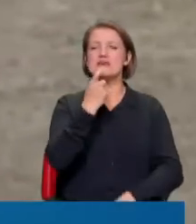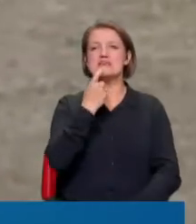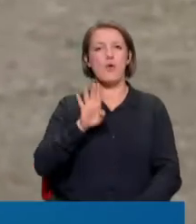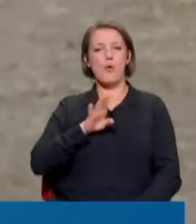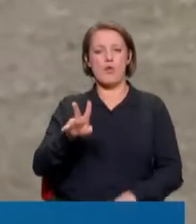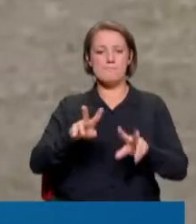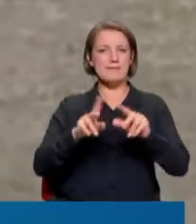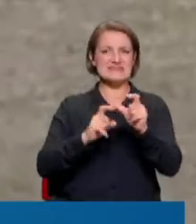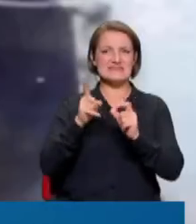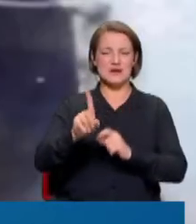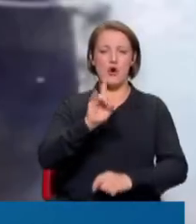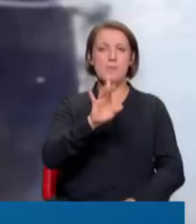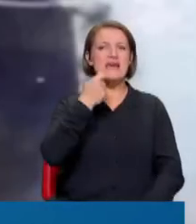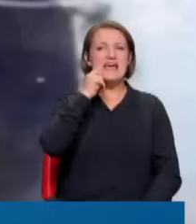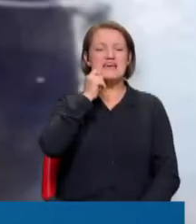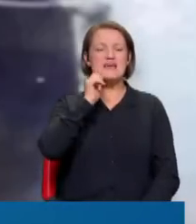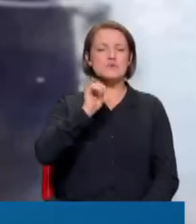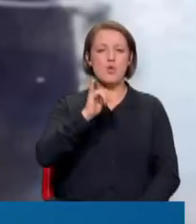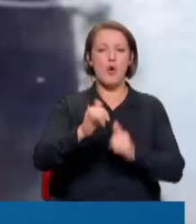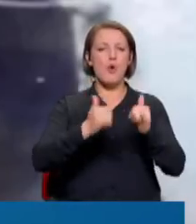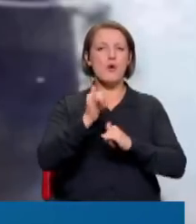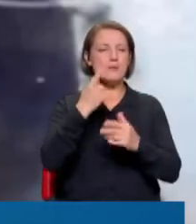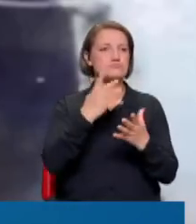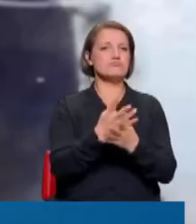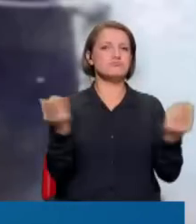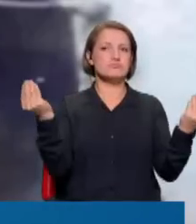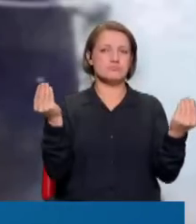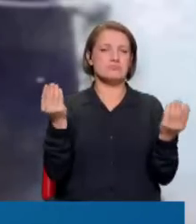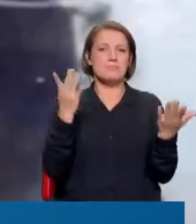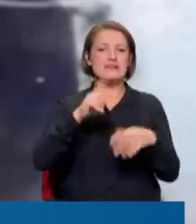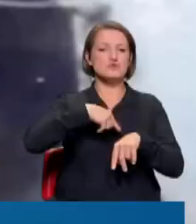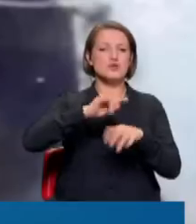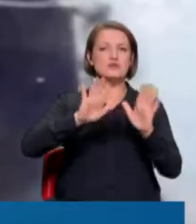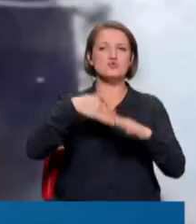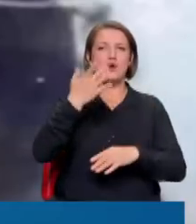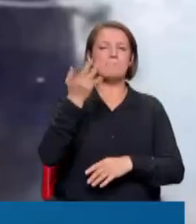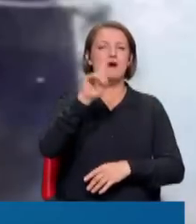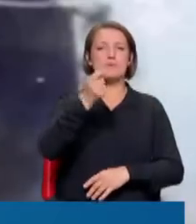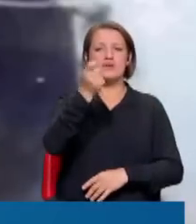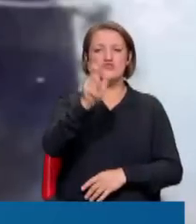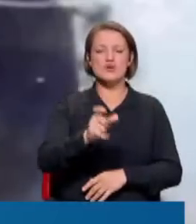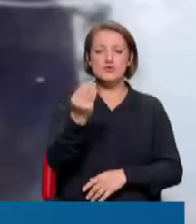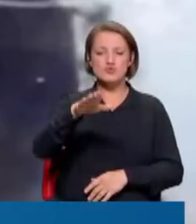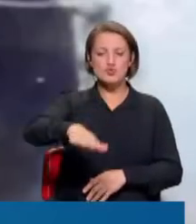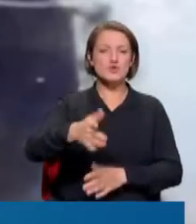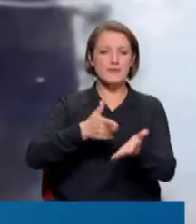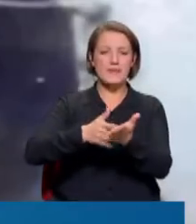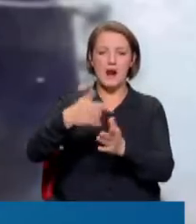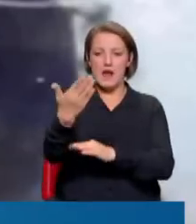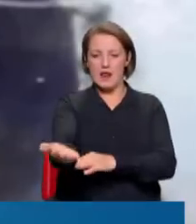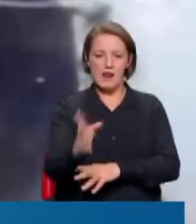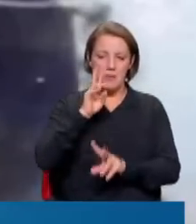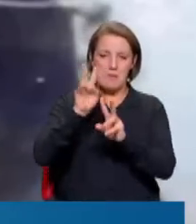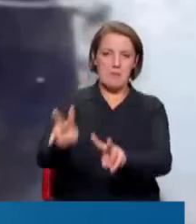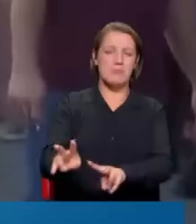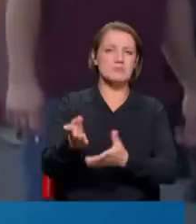oğulları Mehmet Sıddık 15 Ekim günü oyun oynarken gözden kayboldu Bir süre sonra başka bir işçi küçük çocuğu tarlada yerde hareketsiz